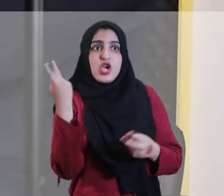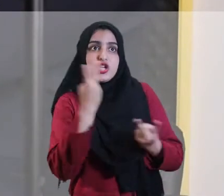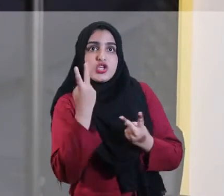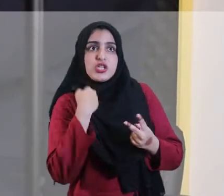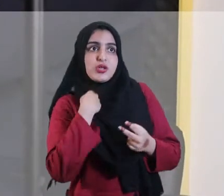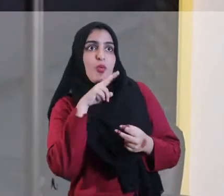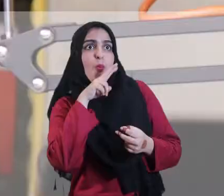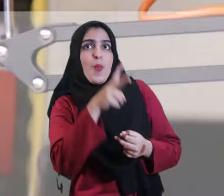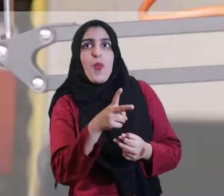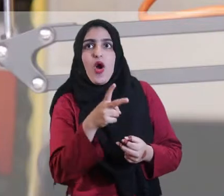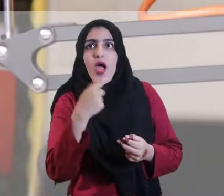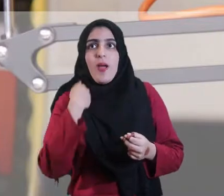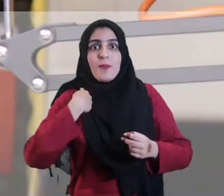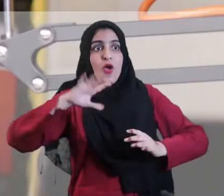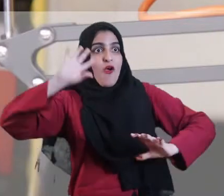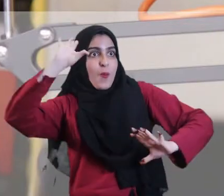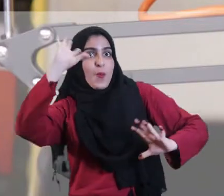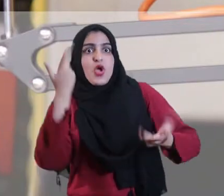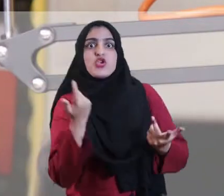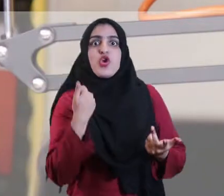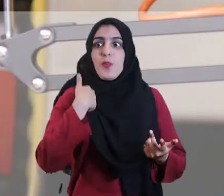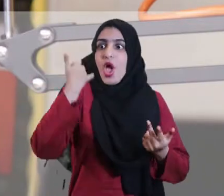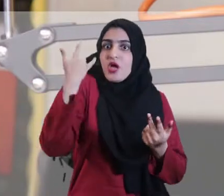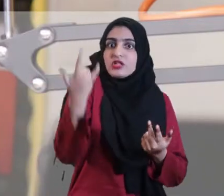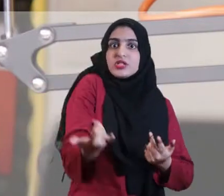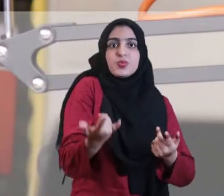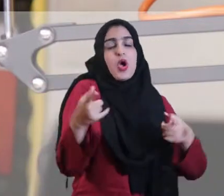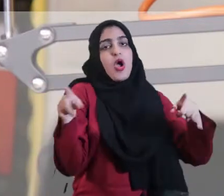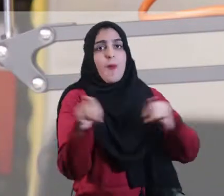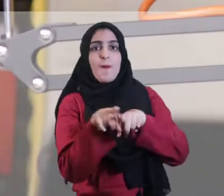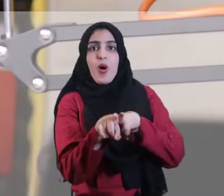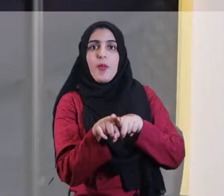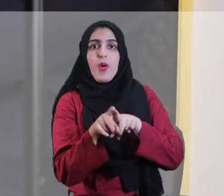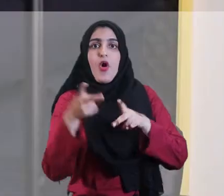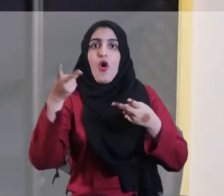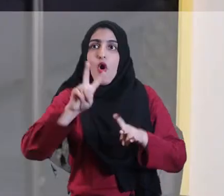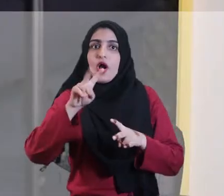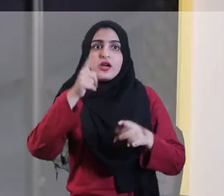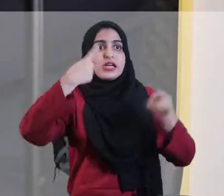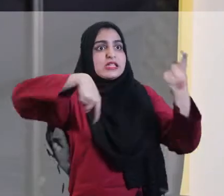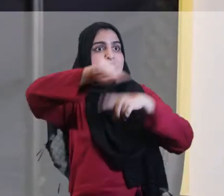है लाइक और